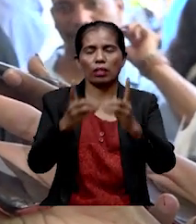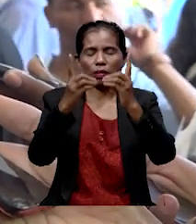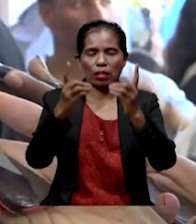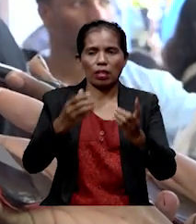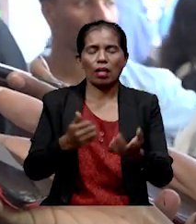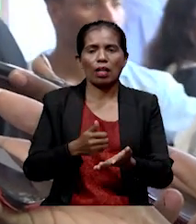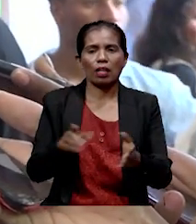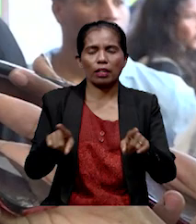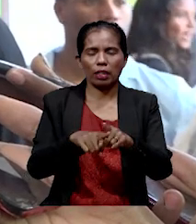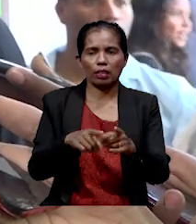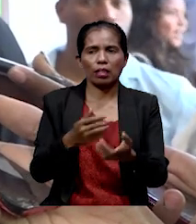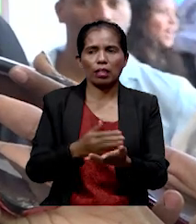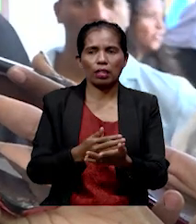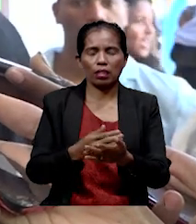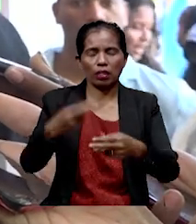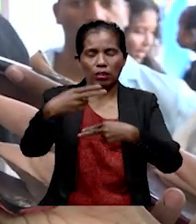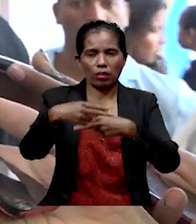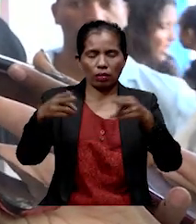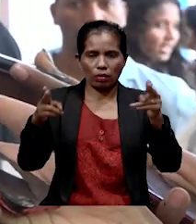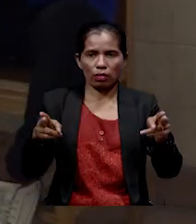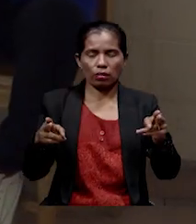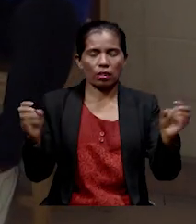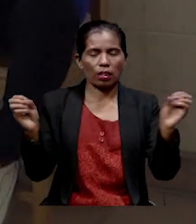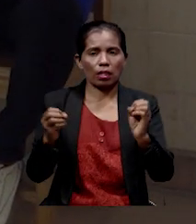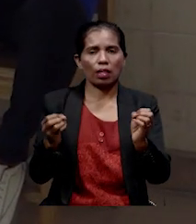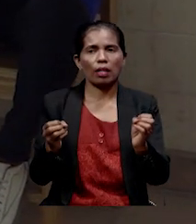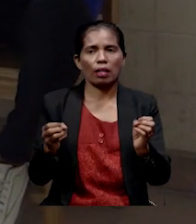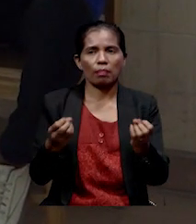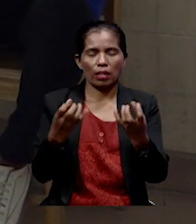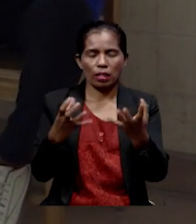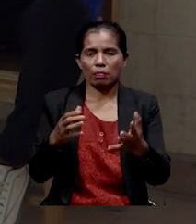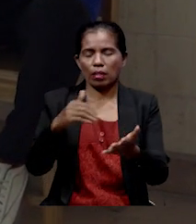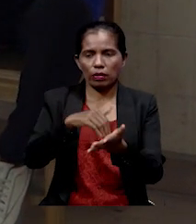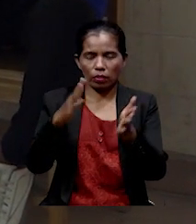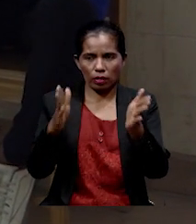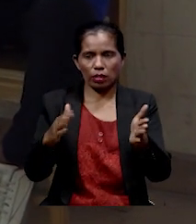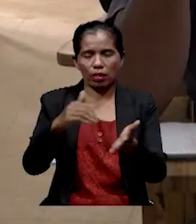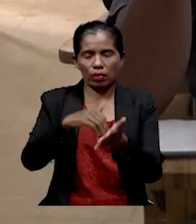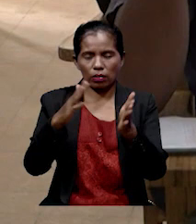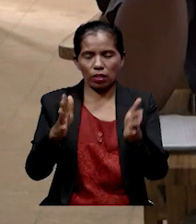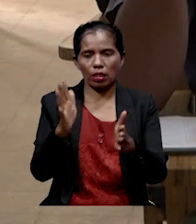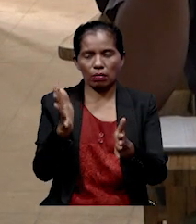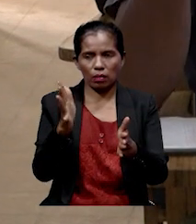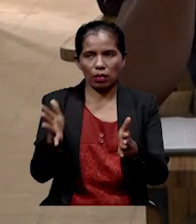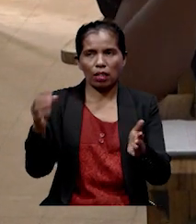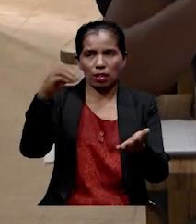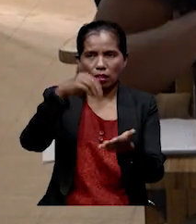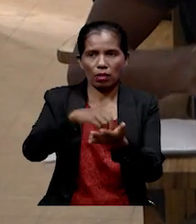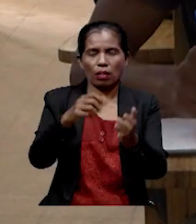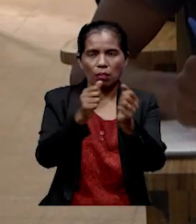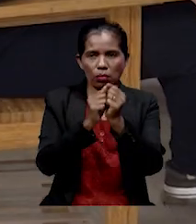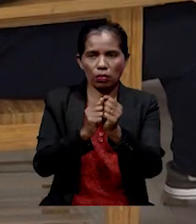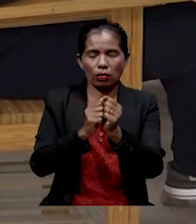fasilidade maka sala de aula la to ba estudante sira, quase estudante 50 paleten tau akumula ia turma